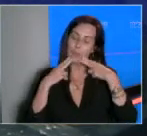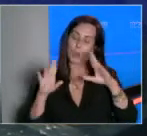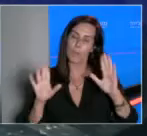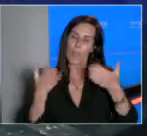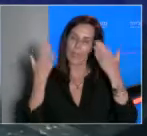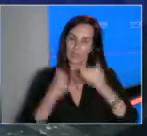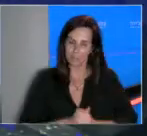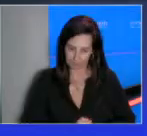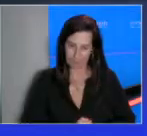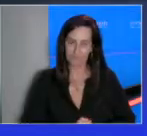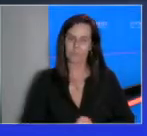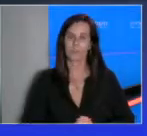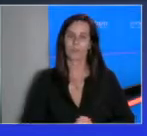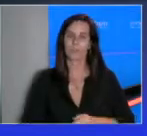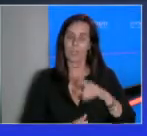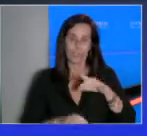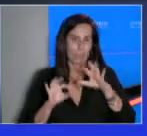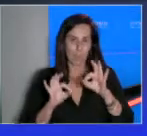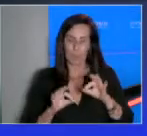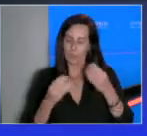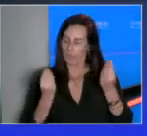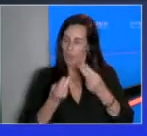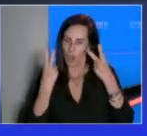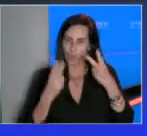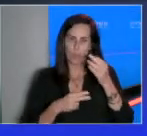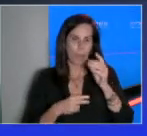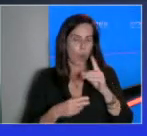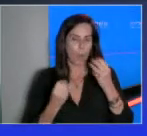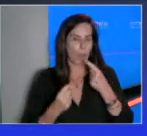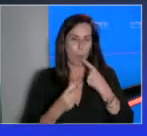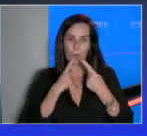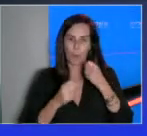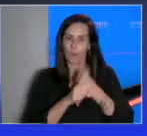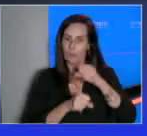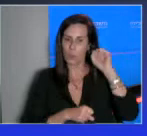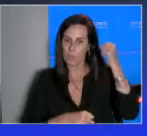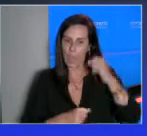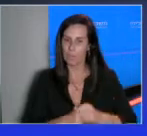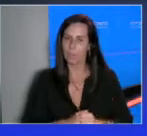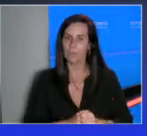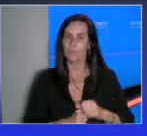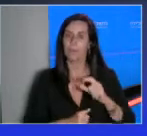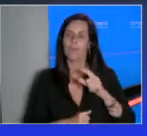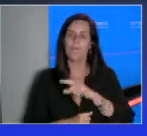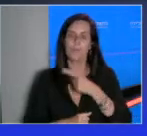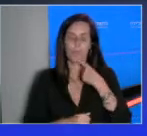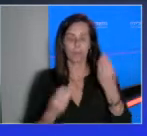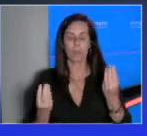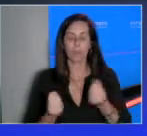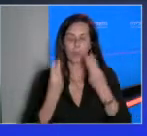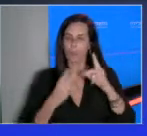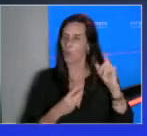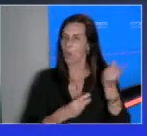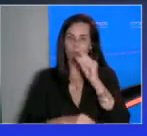מהיר בעניין הזה. זה באמת נקודה קריטית, שימו לב, לא הרבה מדברים על הסיפור של העובדים והעובדות הסוציאליות, ותמר נגע בנקודה,